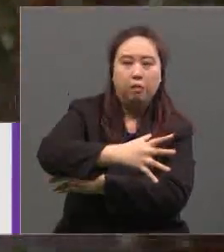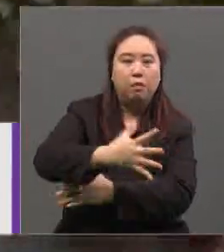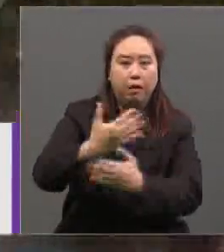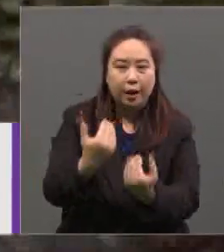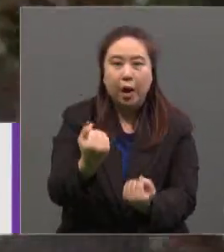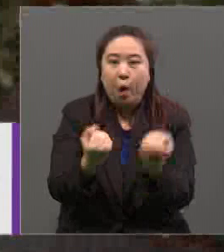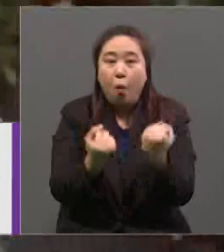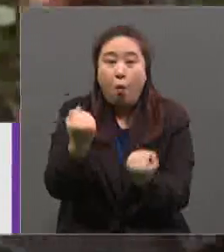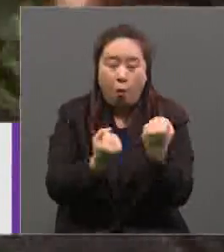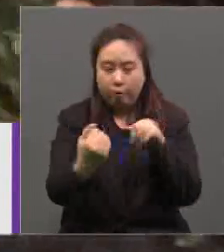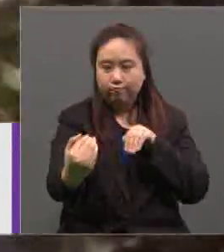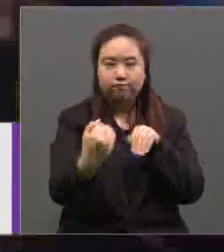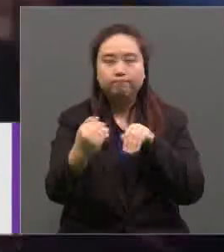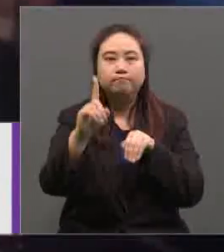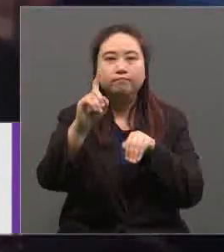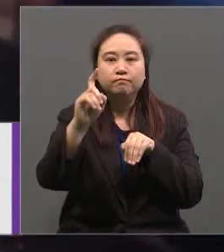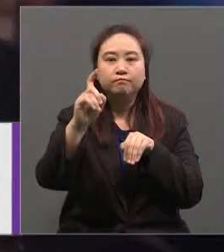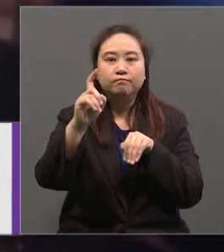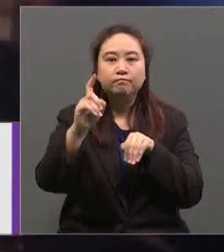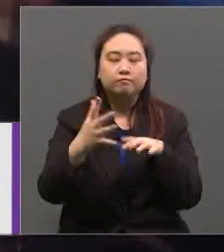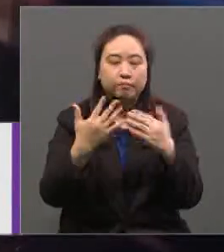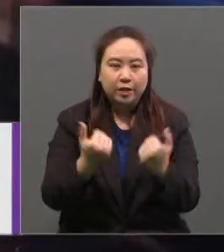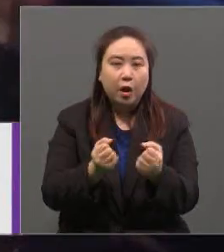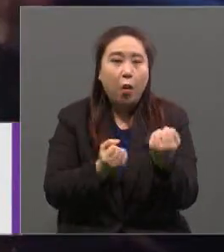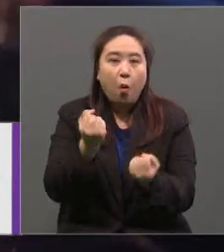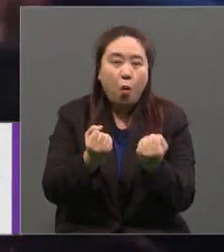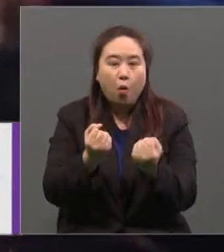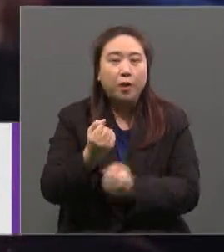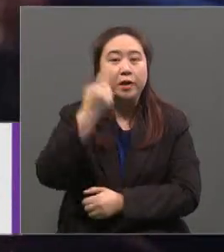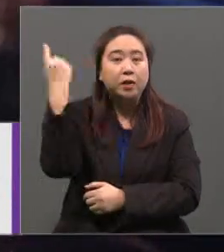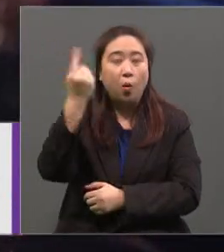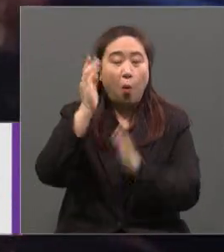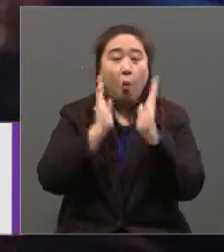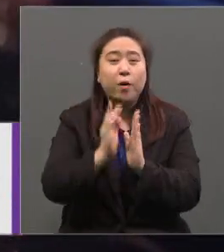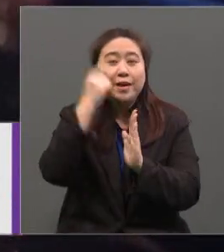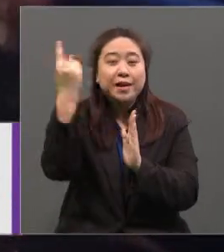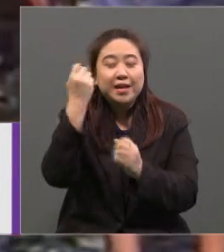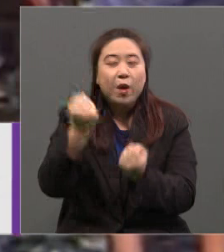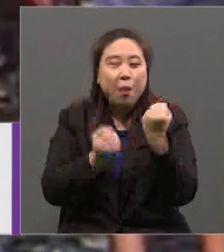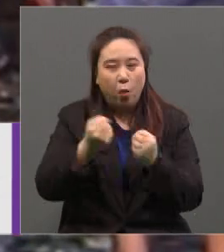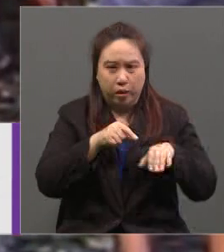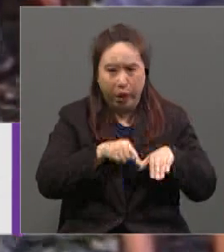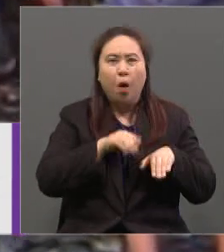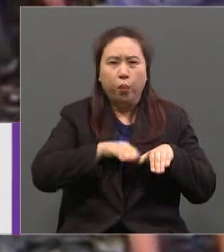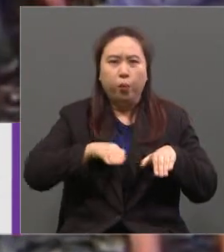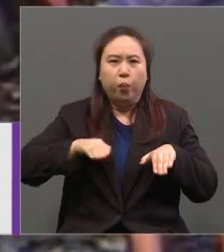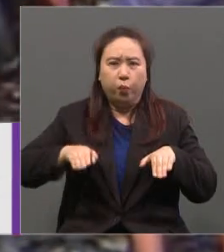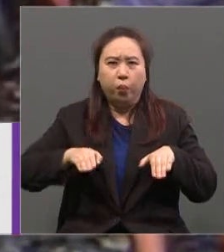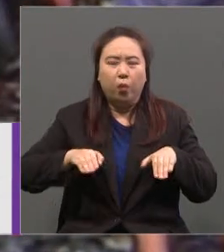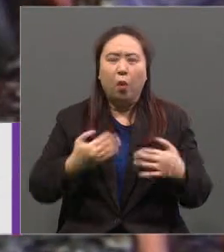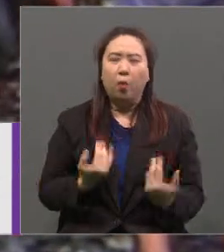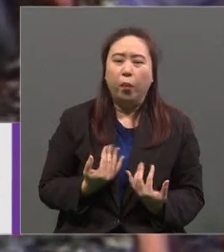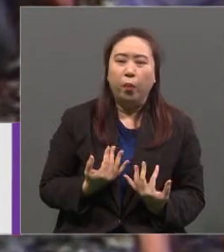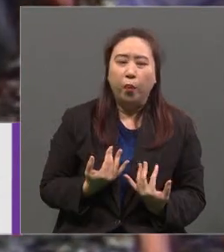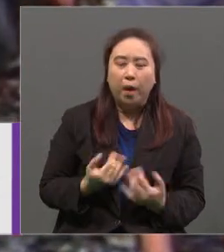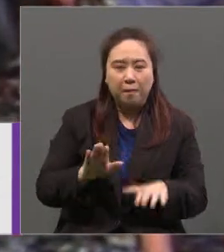ำให้รถเนี่ยไม่สามารถผ่านไปได้ส่งผลให้รถนักท่องเที่ยวเนี่ยตกค้างอยู่เป็นจำนวนมากเจ้าหน้าที่แล้วก็ชาวบ้านต้องใช้เวลากว่